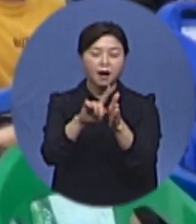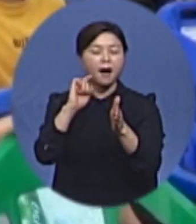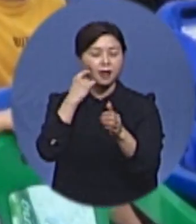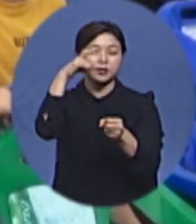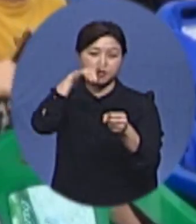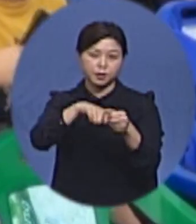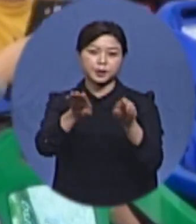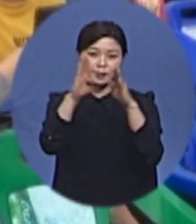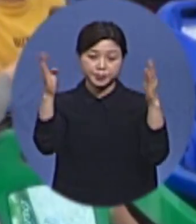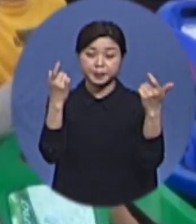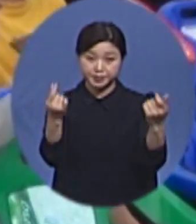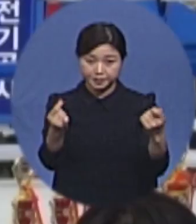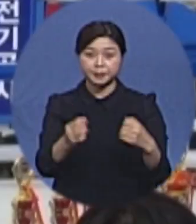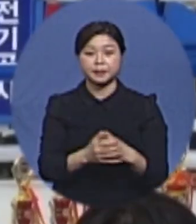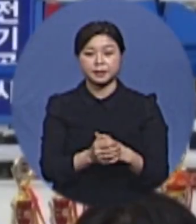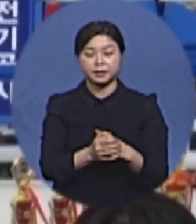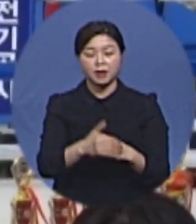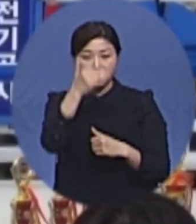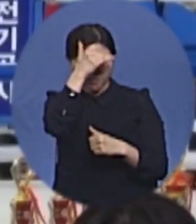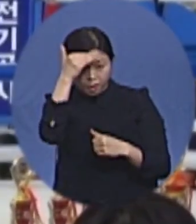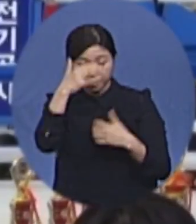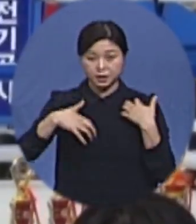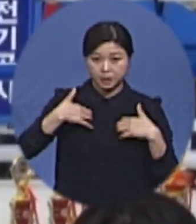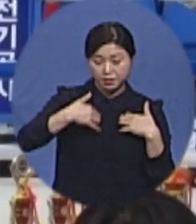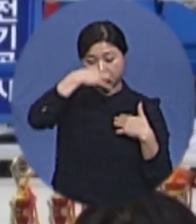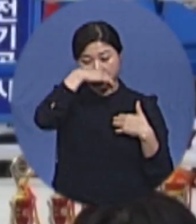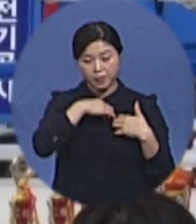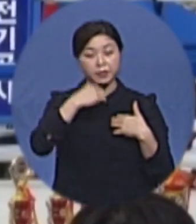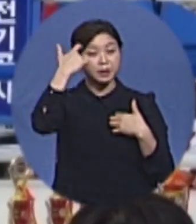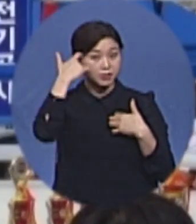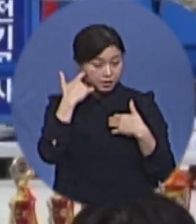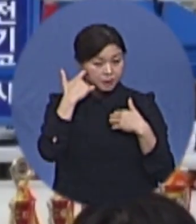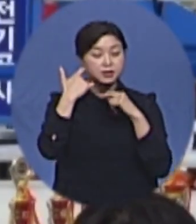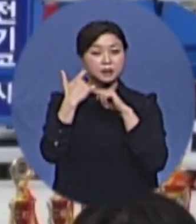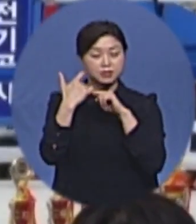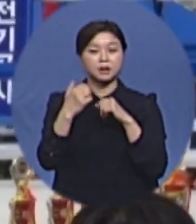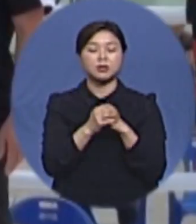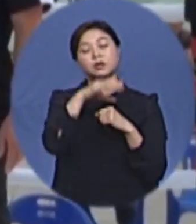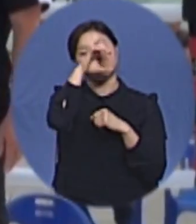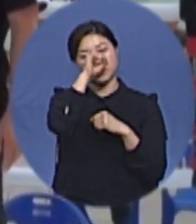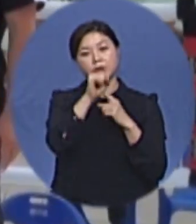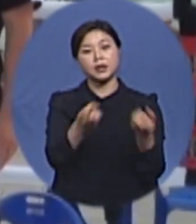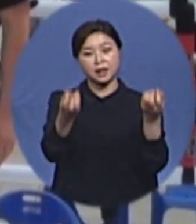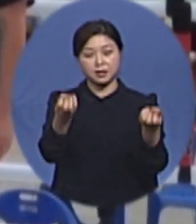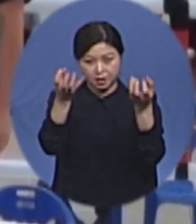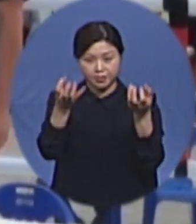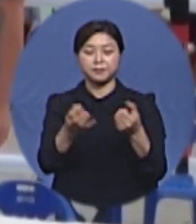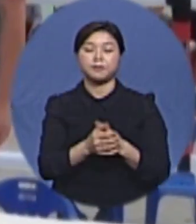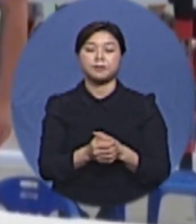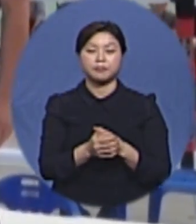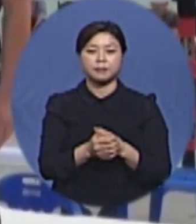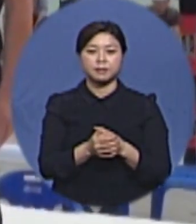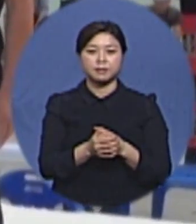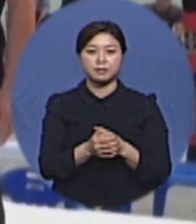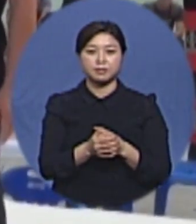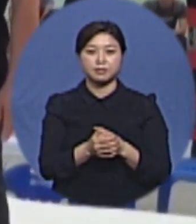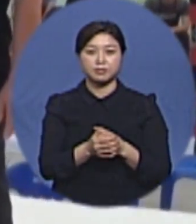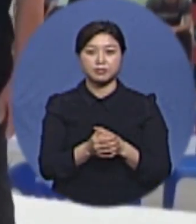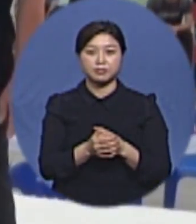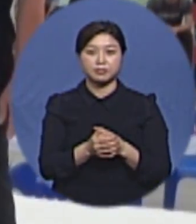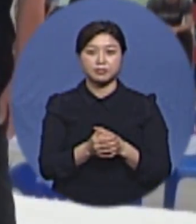취지로 열렸으며 관람의 재미와 보람을 모두 잡은 좋은 대회였습니다. 복지TV